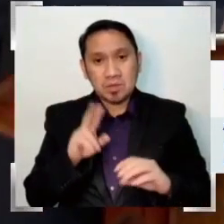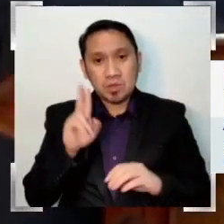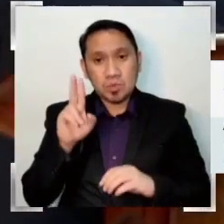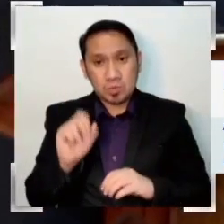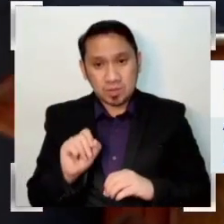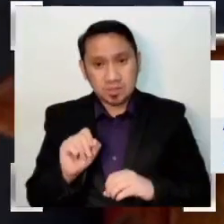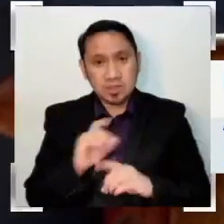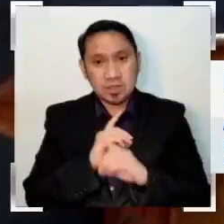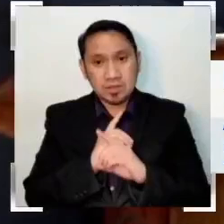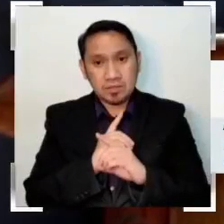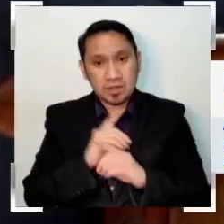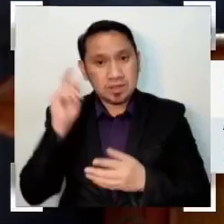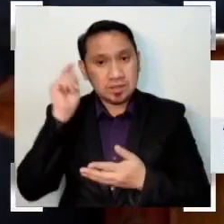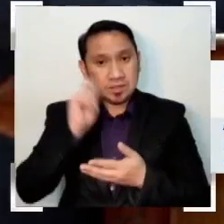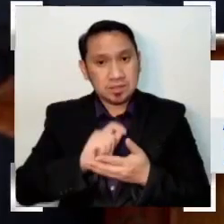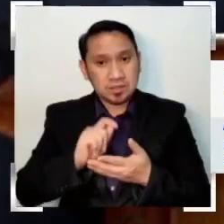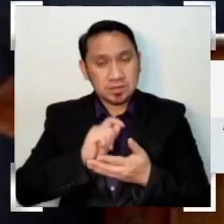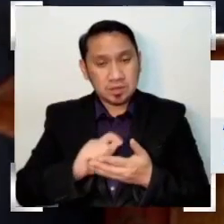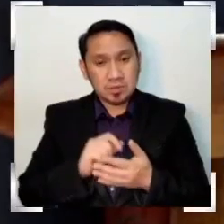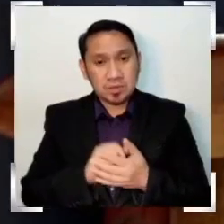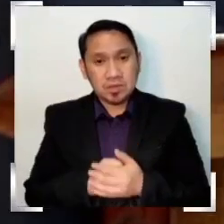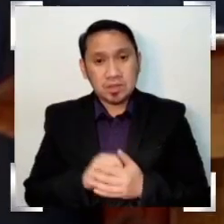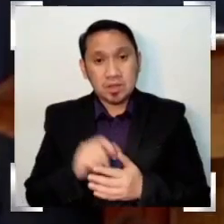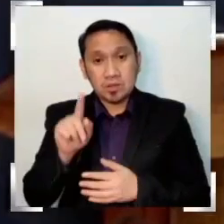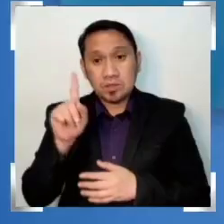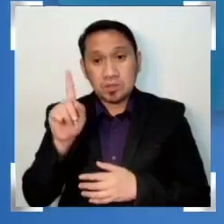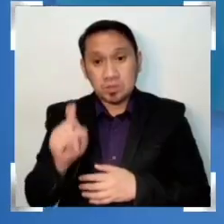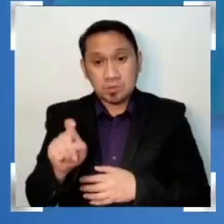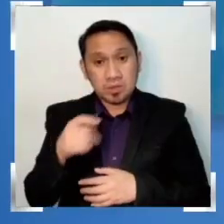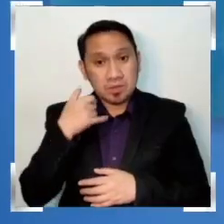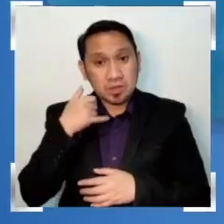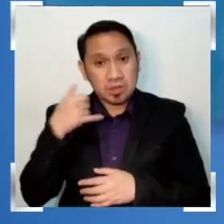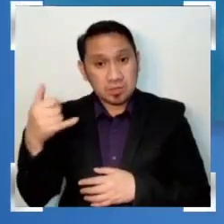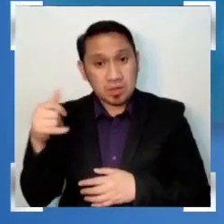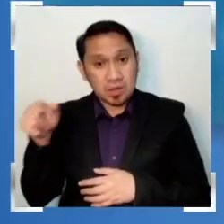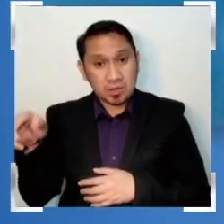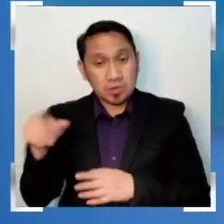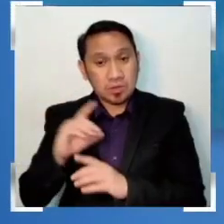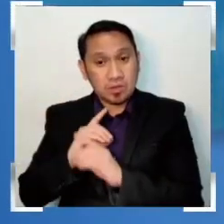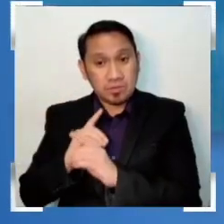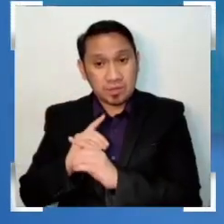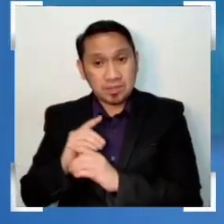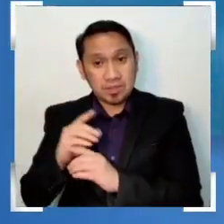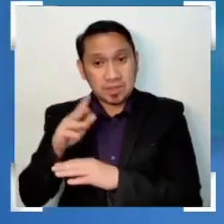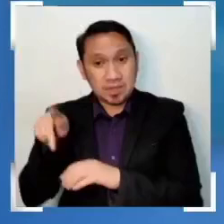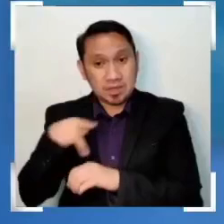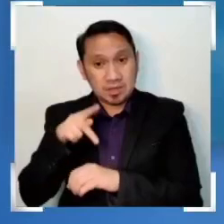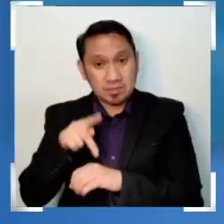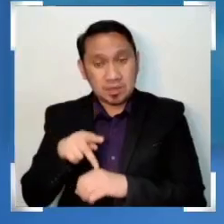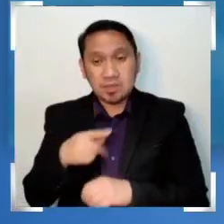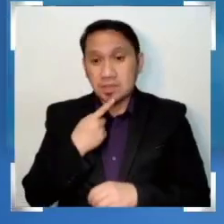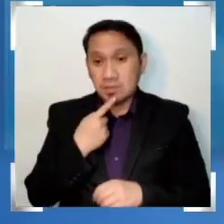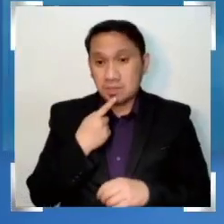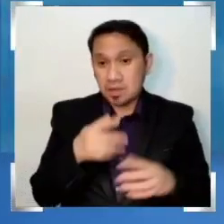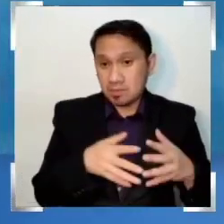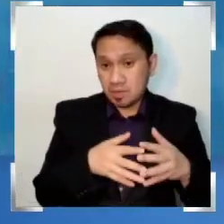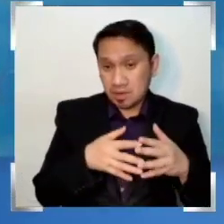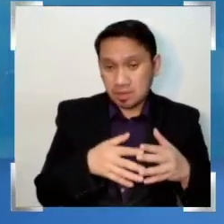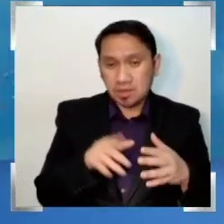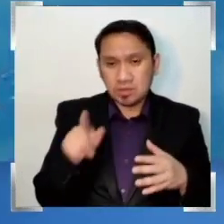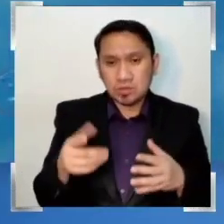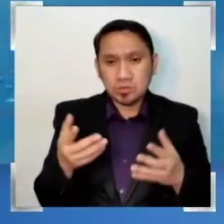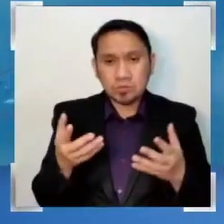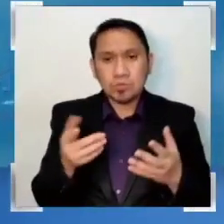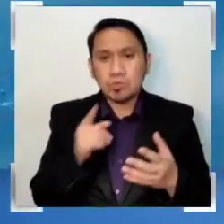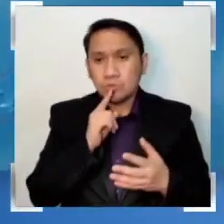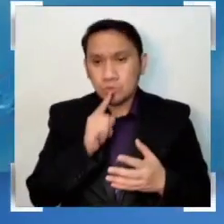nang tawagan niya si Defense Secretary Carlito Galvez Jr. Ayon sa pahayag ng Pentagon, tiniyak daw ni Austin na suportado ng